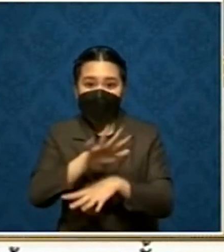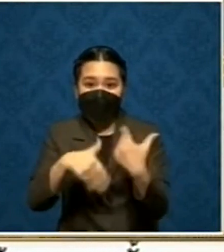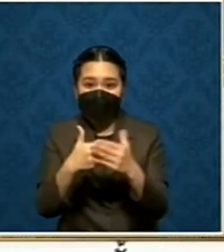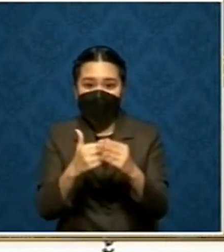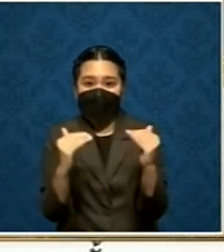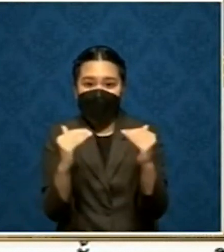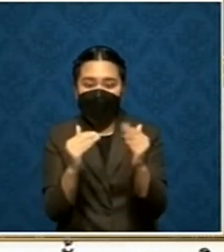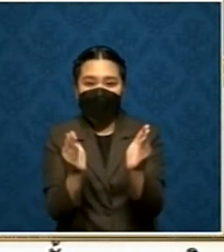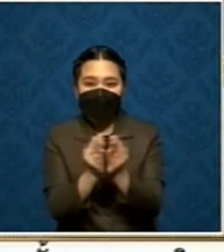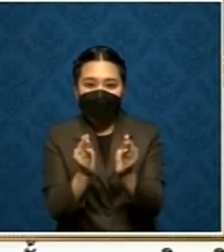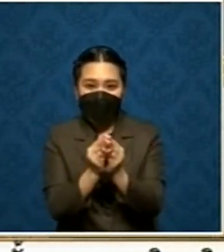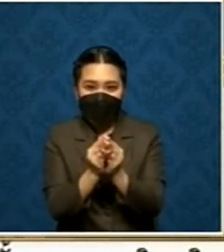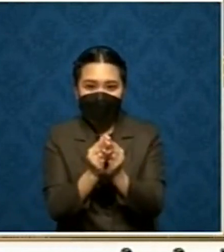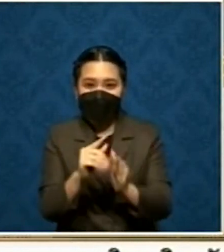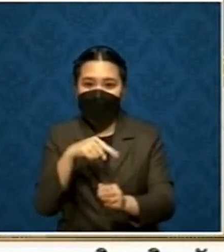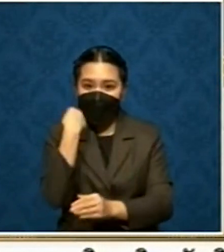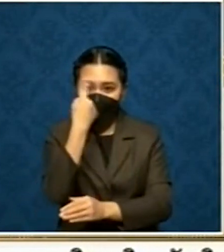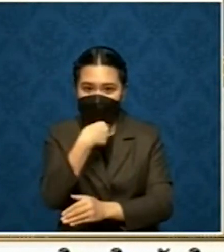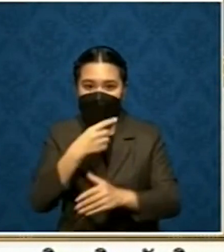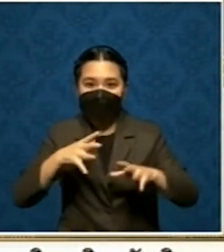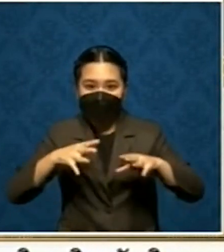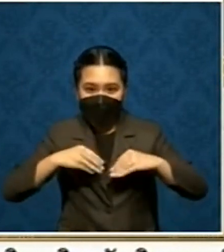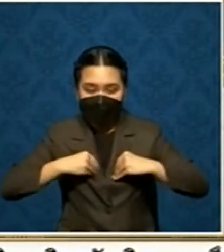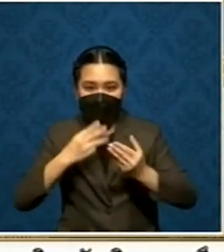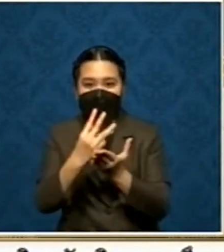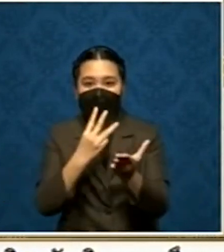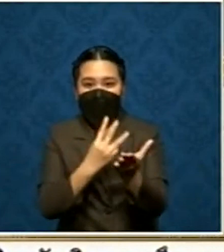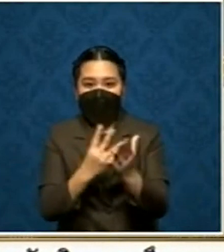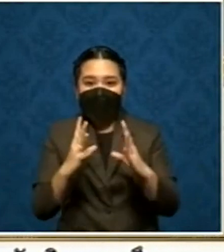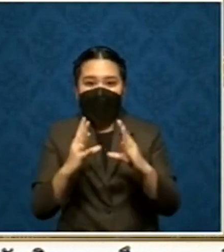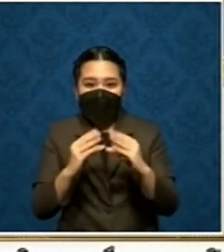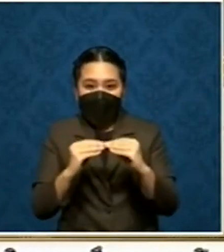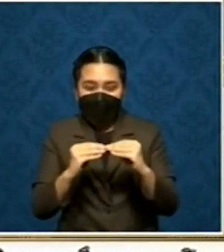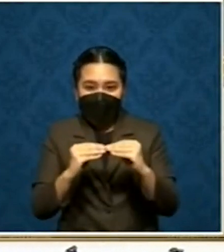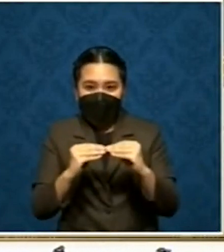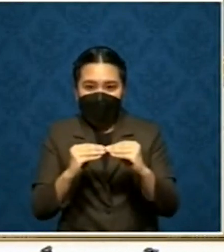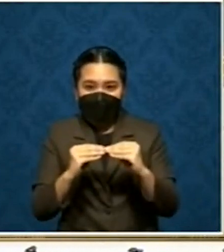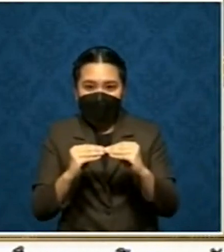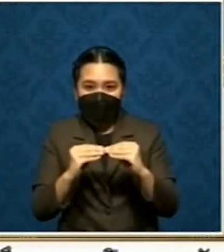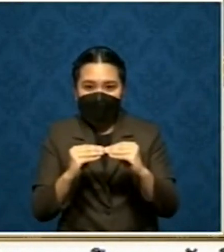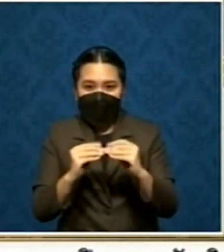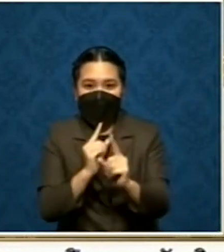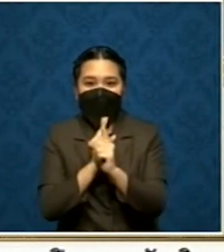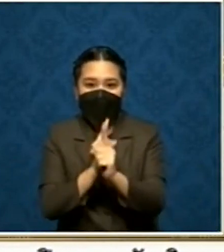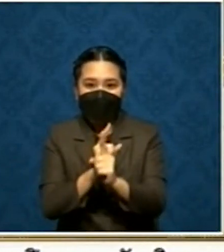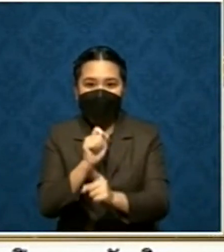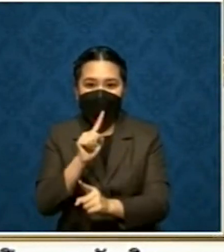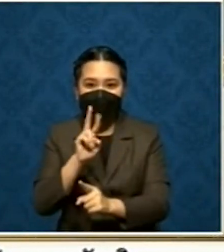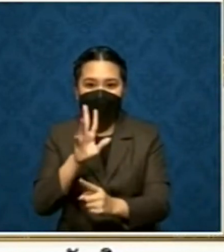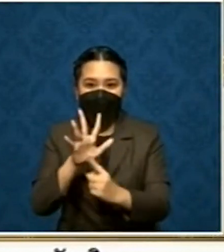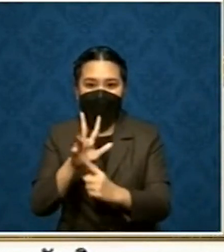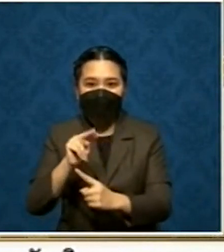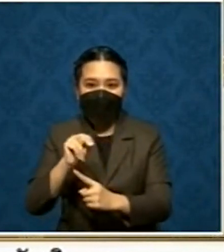ีหกฐานทจะยื่นให้ป.ป.ช. สโรสสอได้ว่านพิธาจงใจปกปิดบญชีทัสินและยงมประเด็นเรื่องสุขค้นของอด